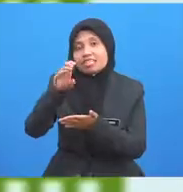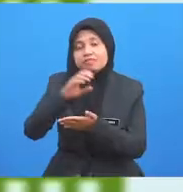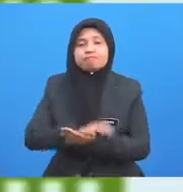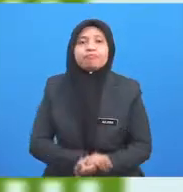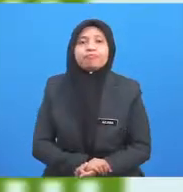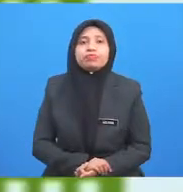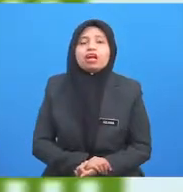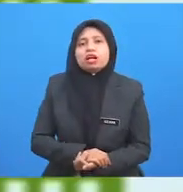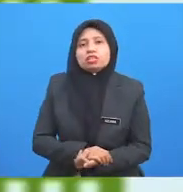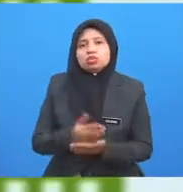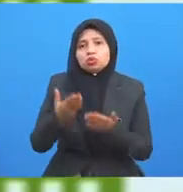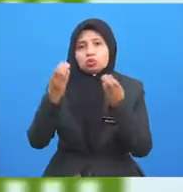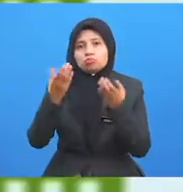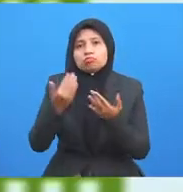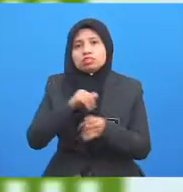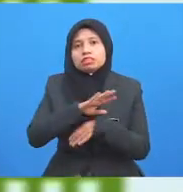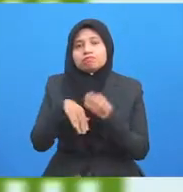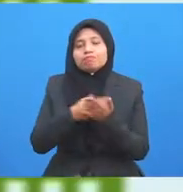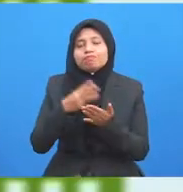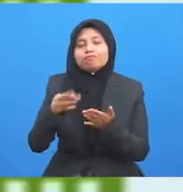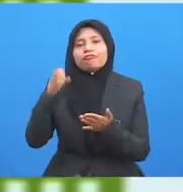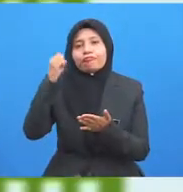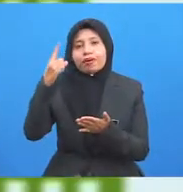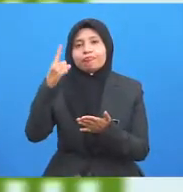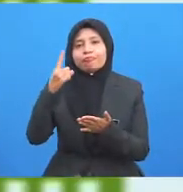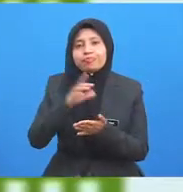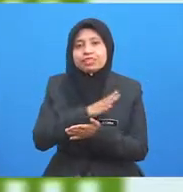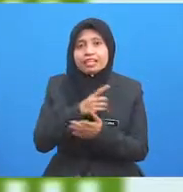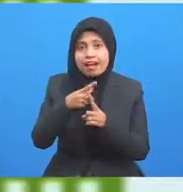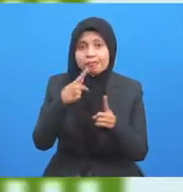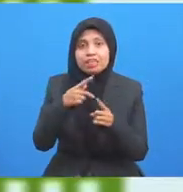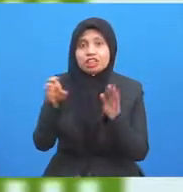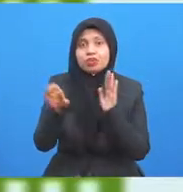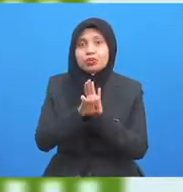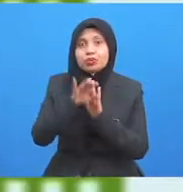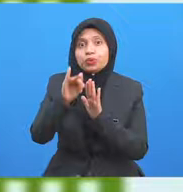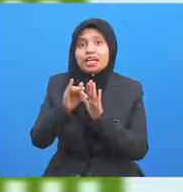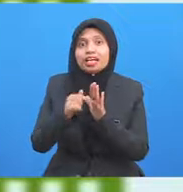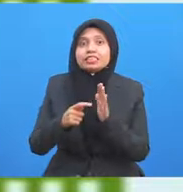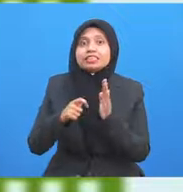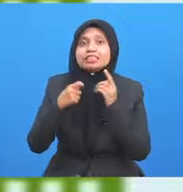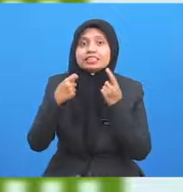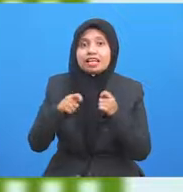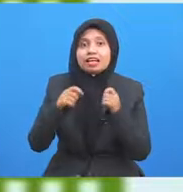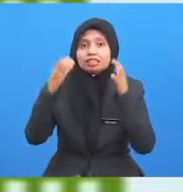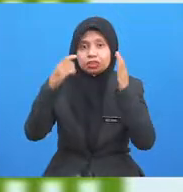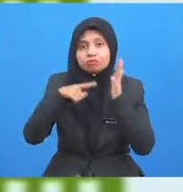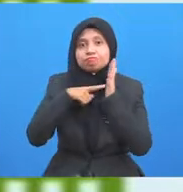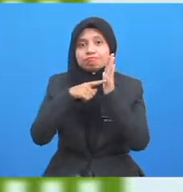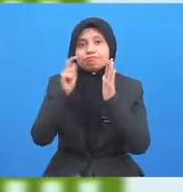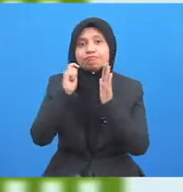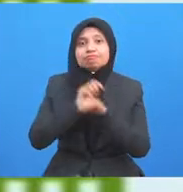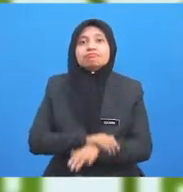Cikgu harap murid-murid sudah mendapat gambaran yang jelas daripada contoh yang telah cikgu tunjukkan itu